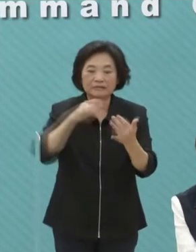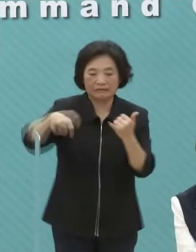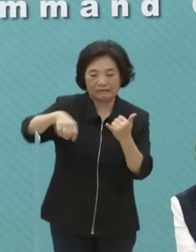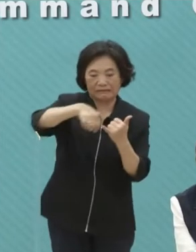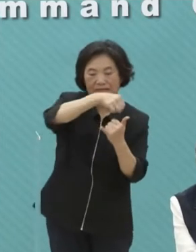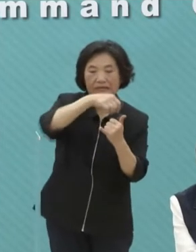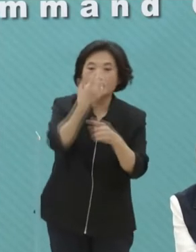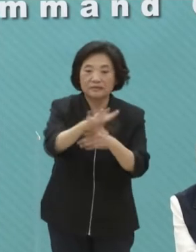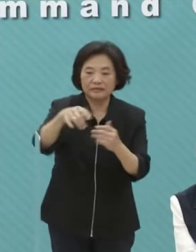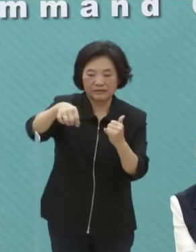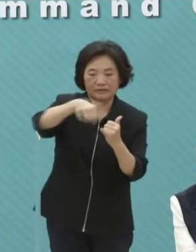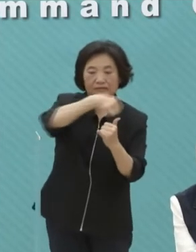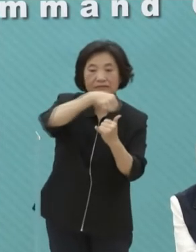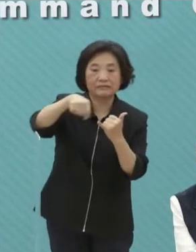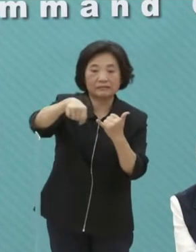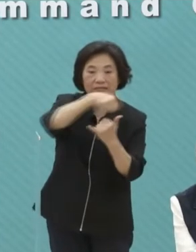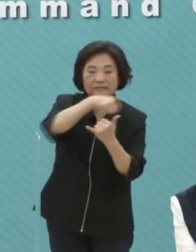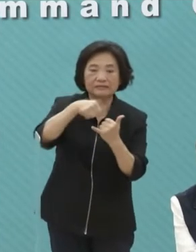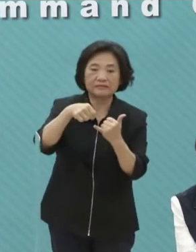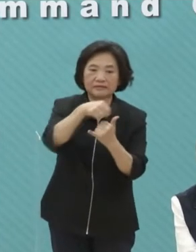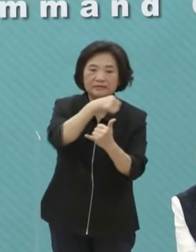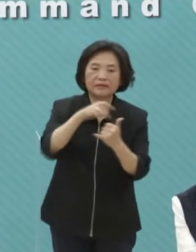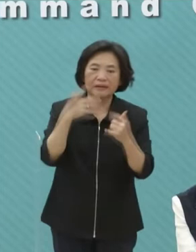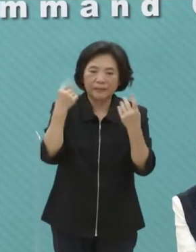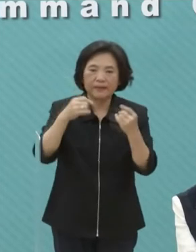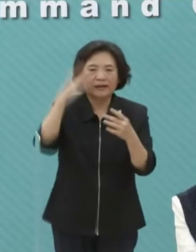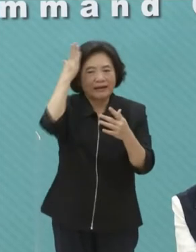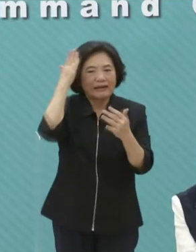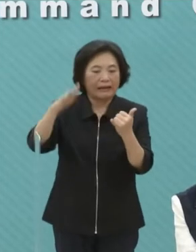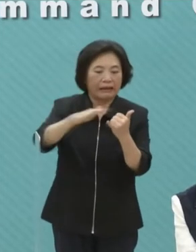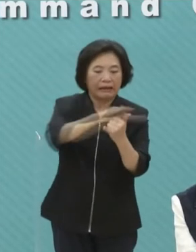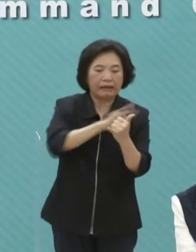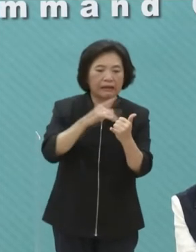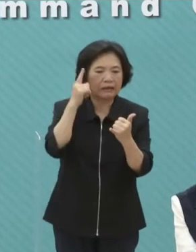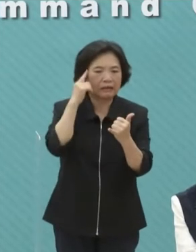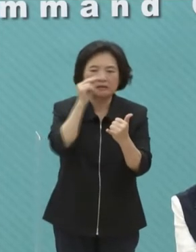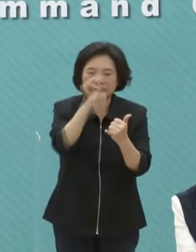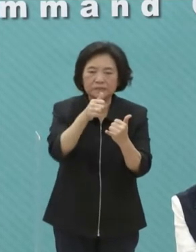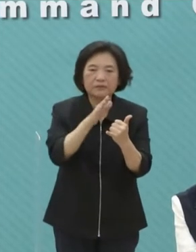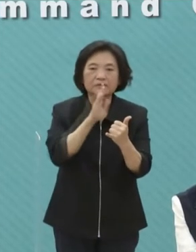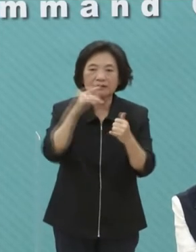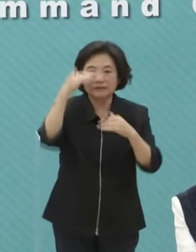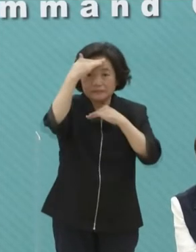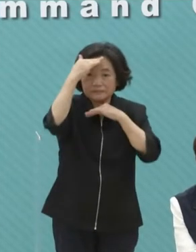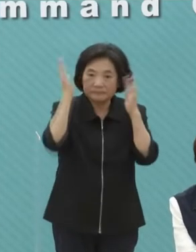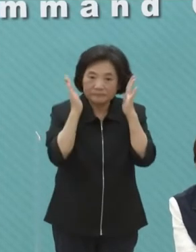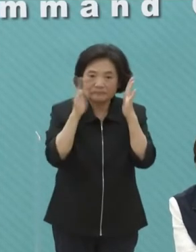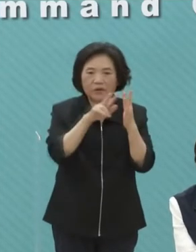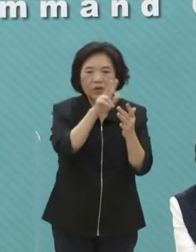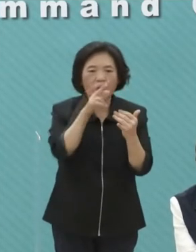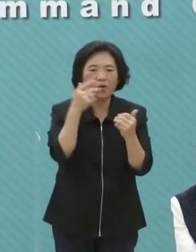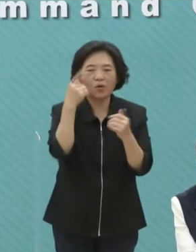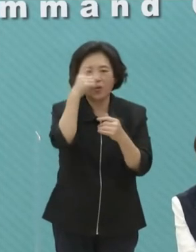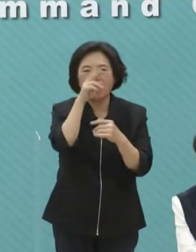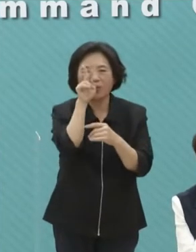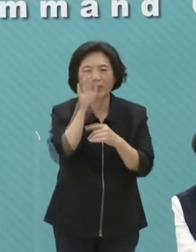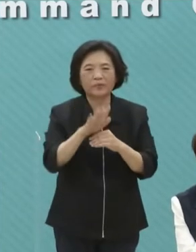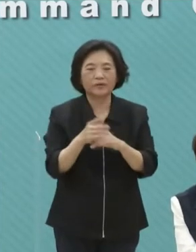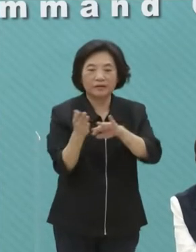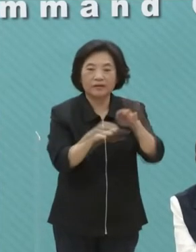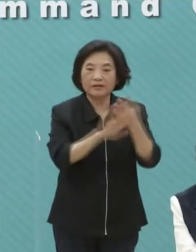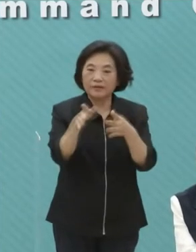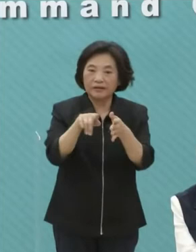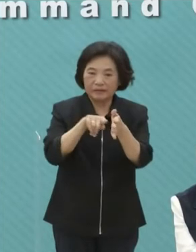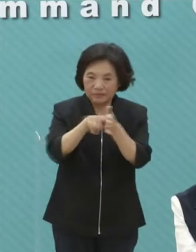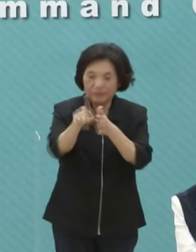也就是尸袋，那一样也是以本市市民为优先。第七个，我们还会成立一个排位专区，就是会